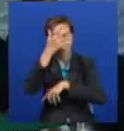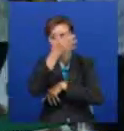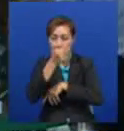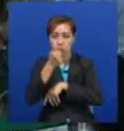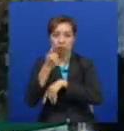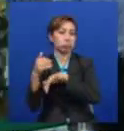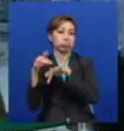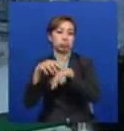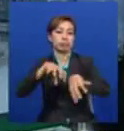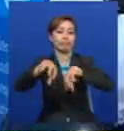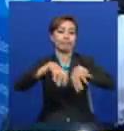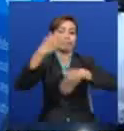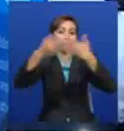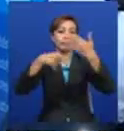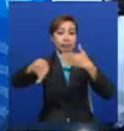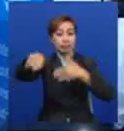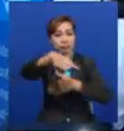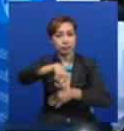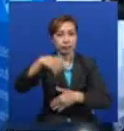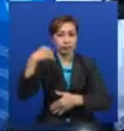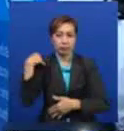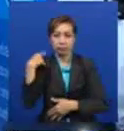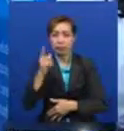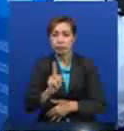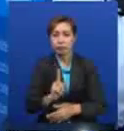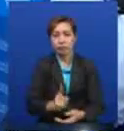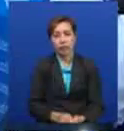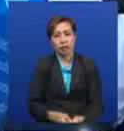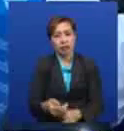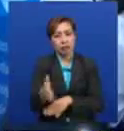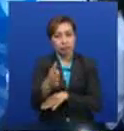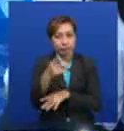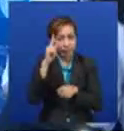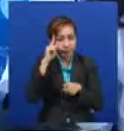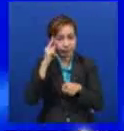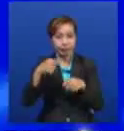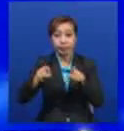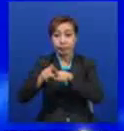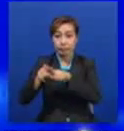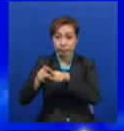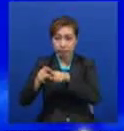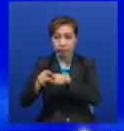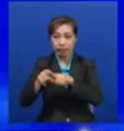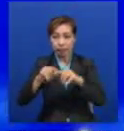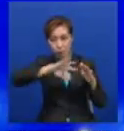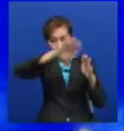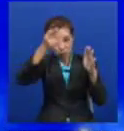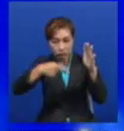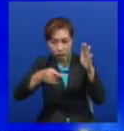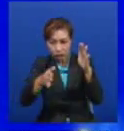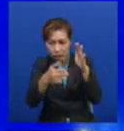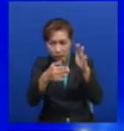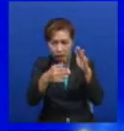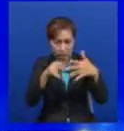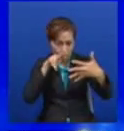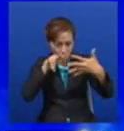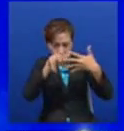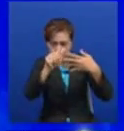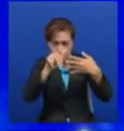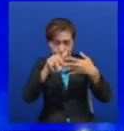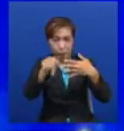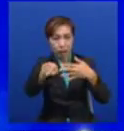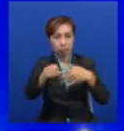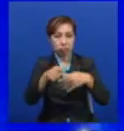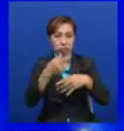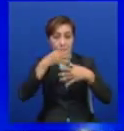ายากไว้ให้ได้ชมอาทิซีแองเจิลค่ะซึ่งเป็นทากทะเลชนิดหนึ่งมีลำตัวไซส์ขนาดเล็กนับว่าเป็นสัตว์ทะเล